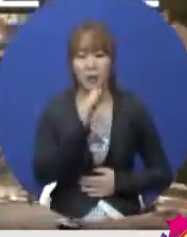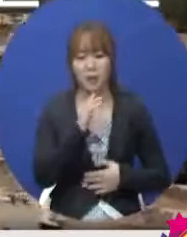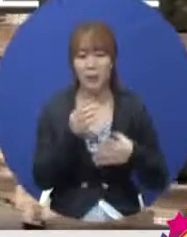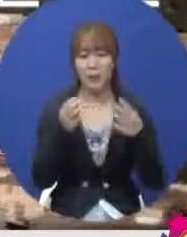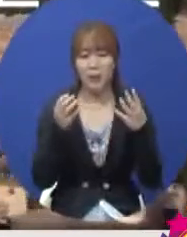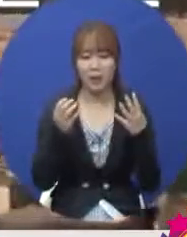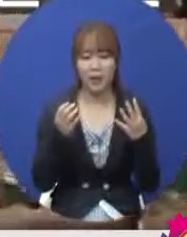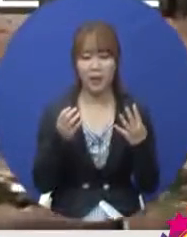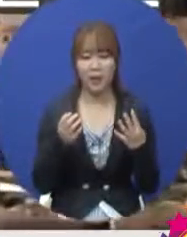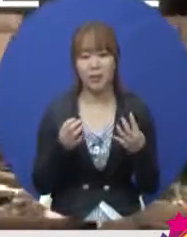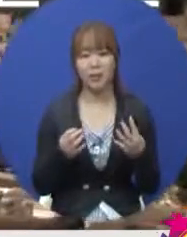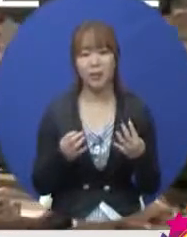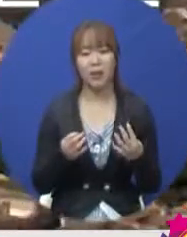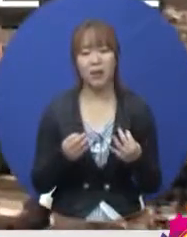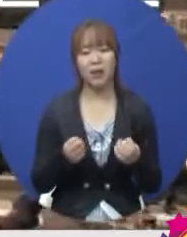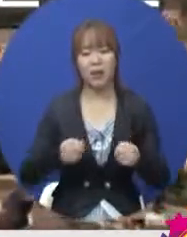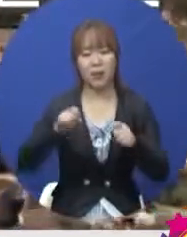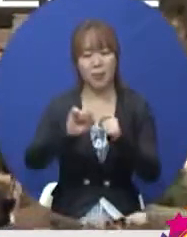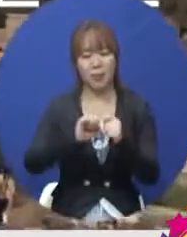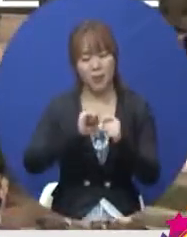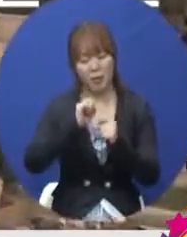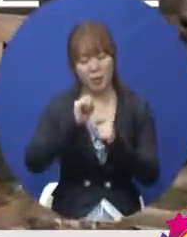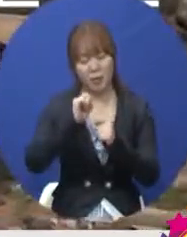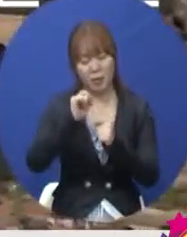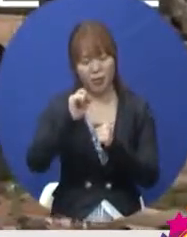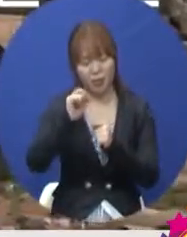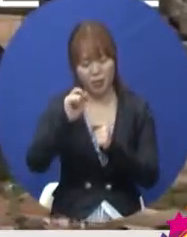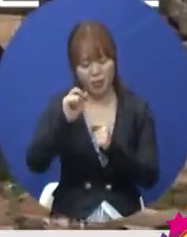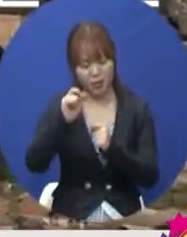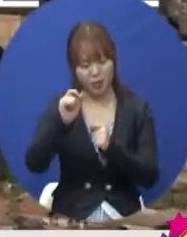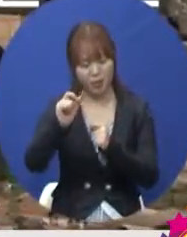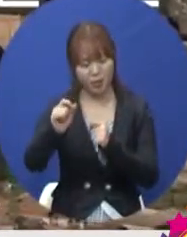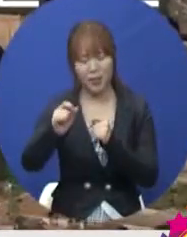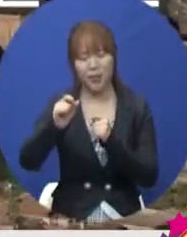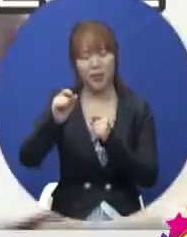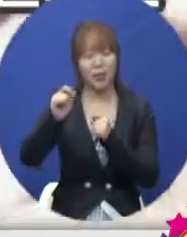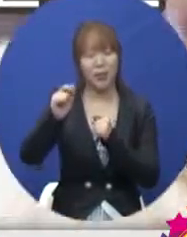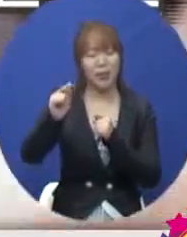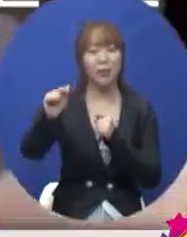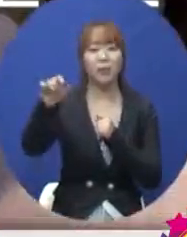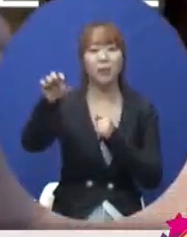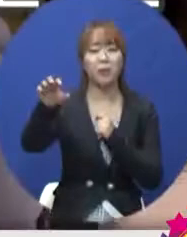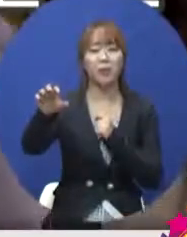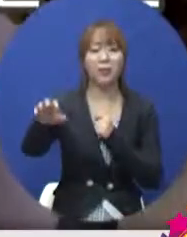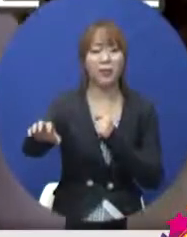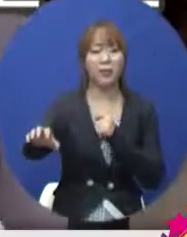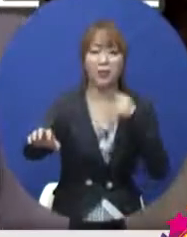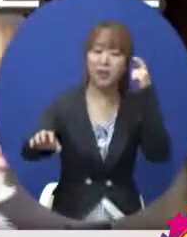얼마나 멀고 먼지